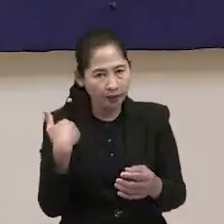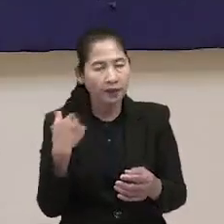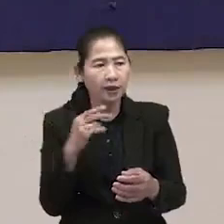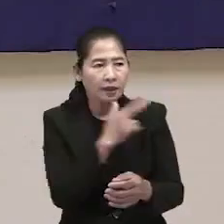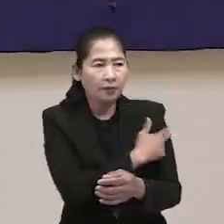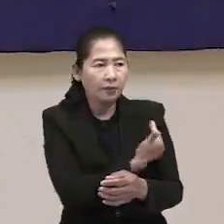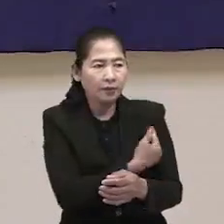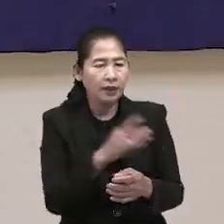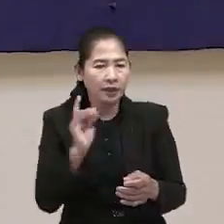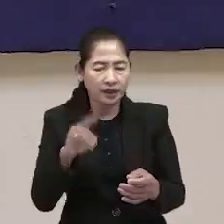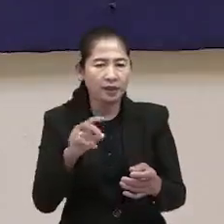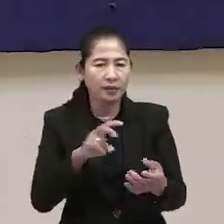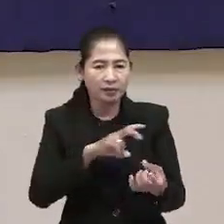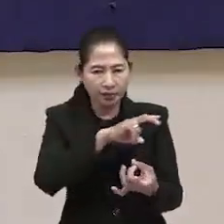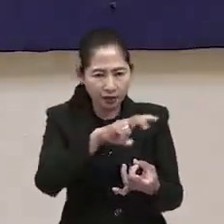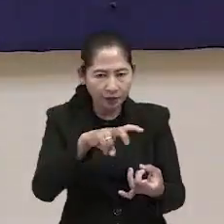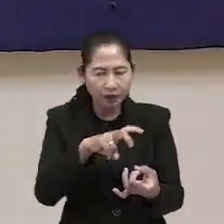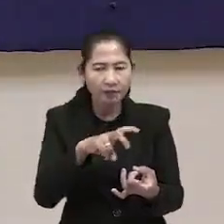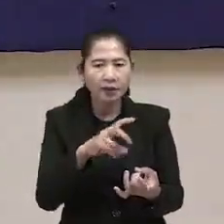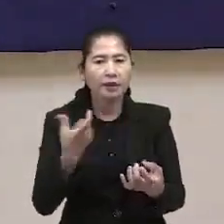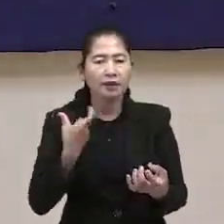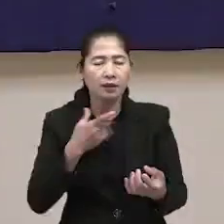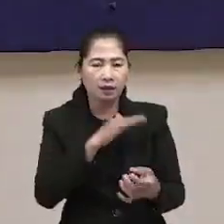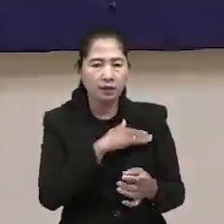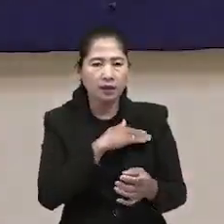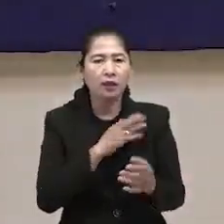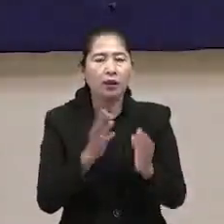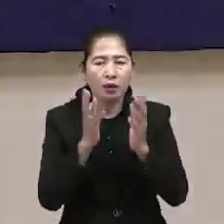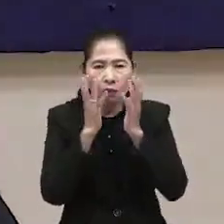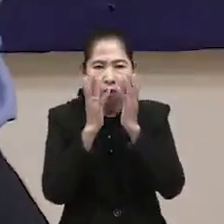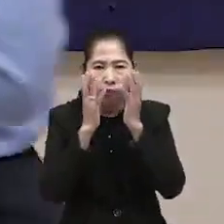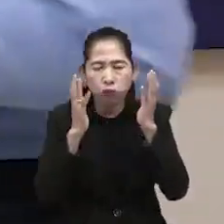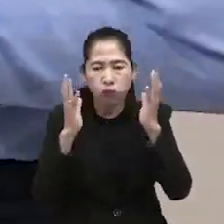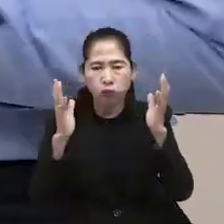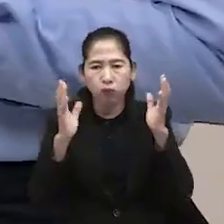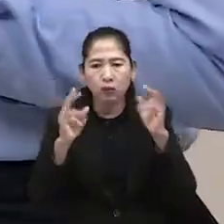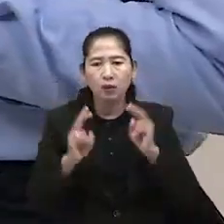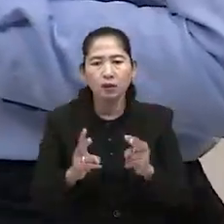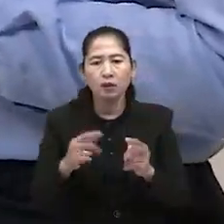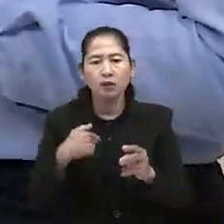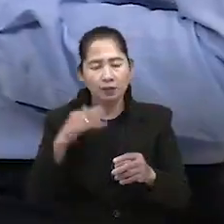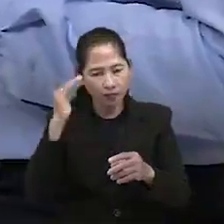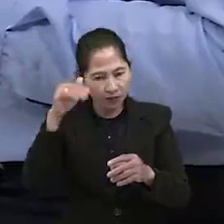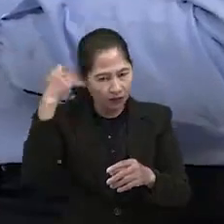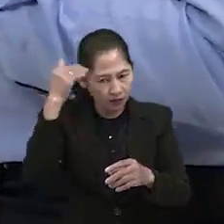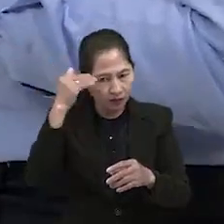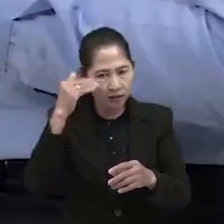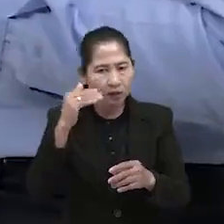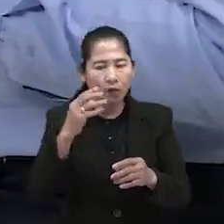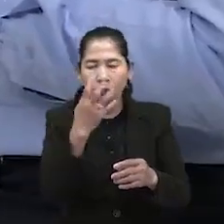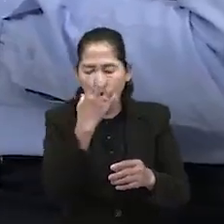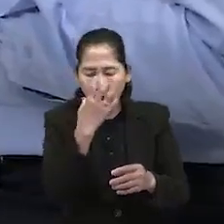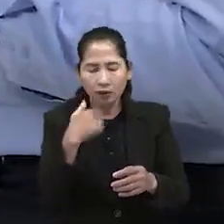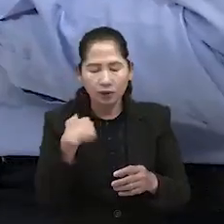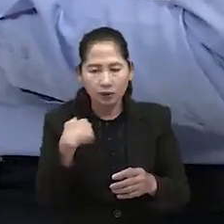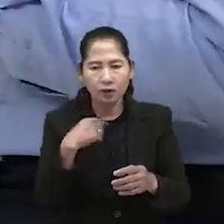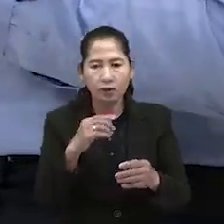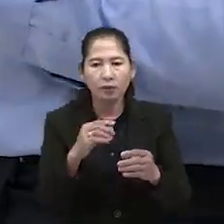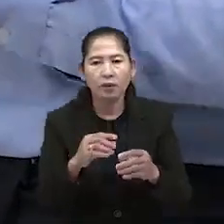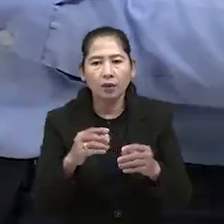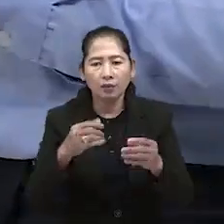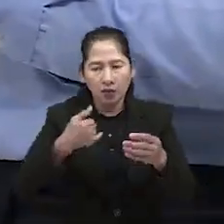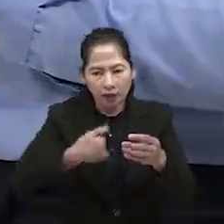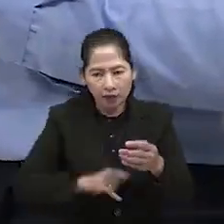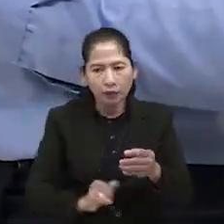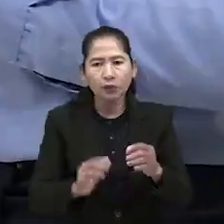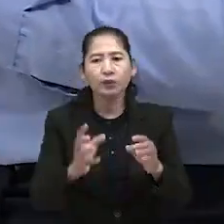ចាមកព្យាបាលដោយសារភាពធំធាត់យ៉ាងឆាប់រហ័សរបស់វាខ្ញុំសង្ឃឹមថាជ្រូកខ្ញុំនឹងឆាប់បានកូន